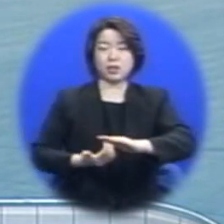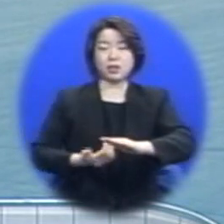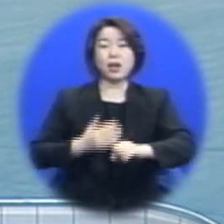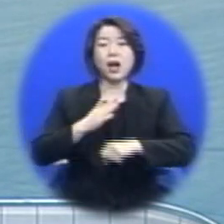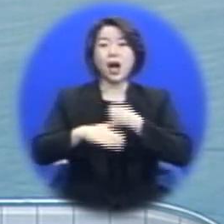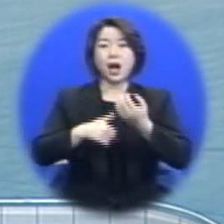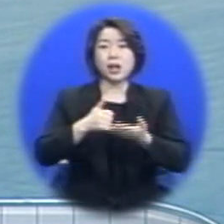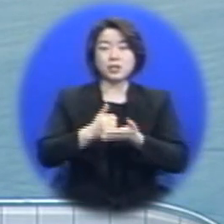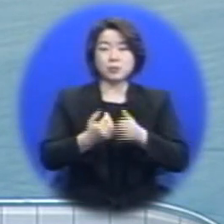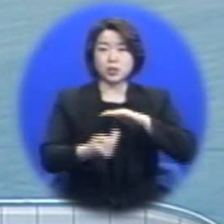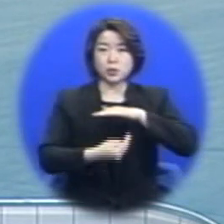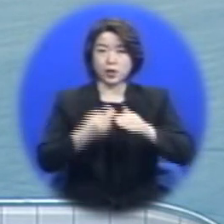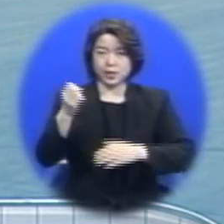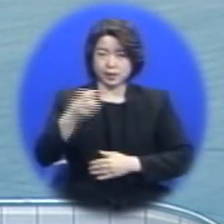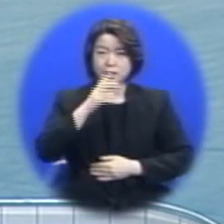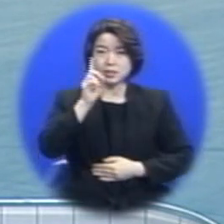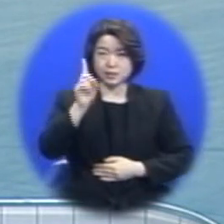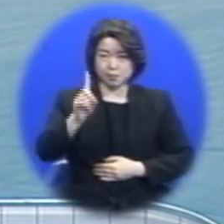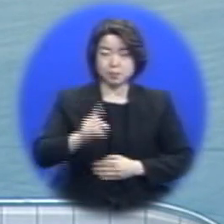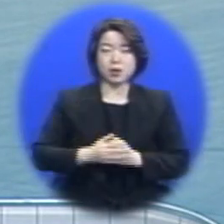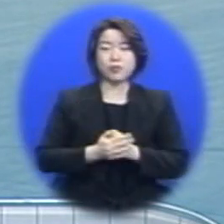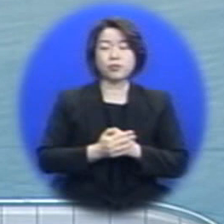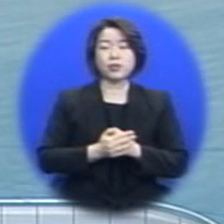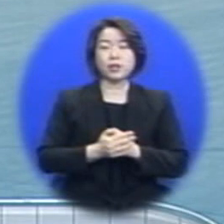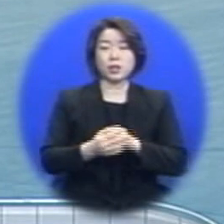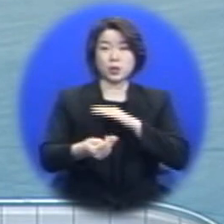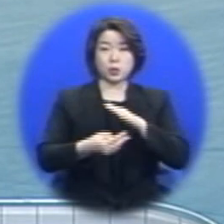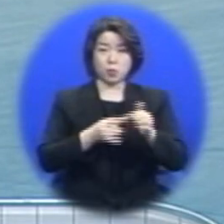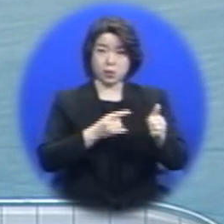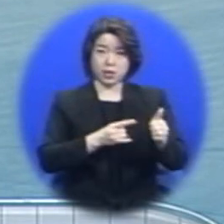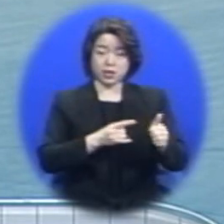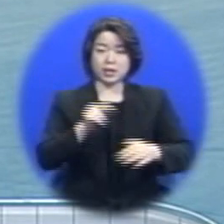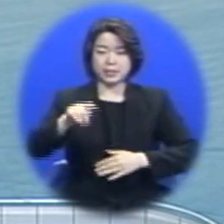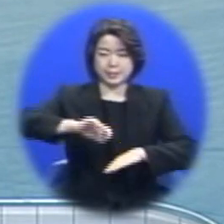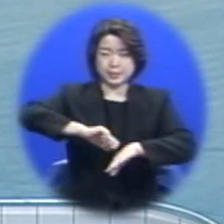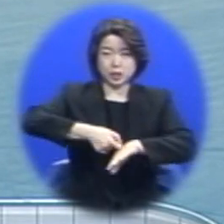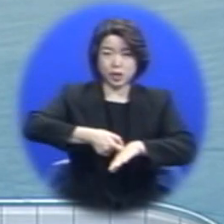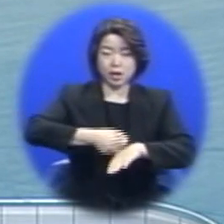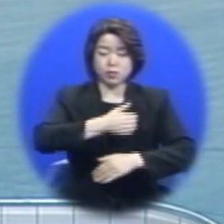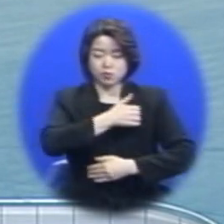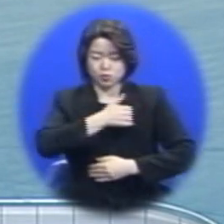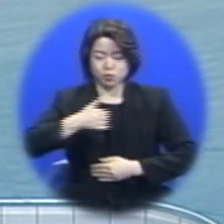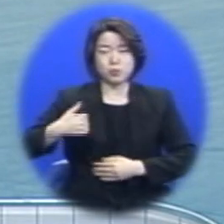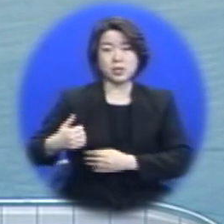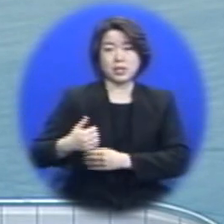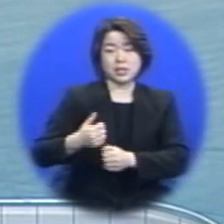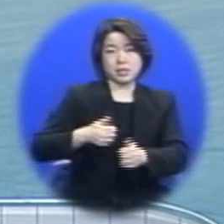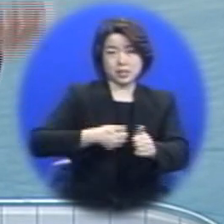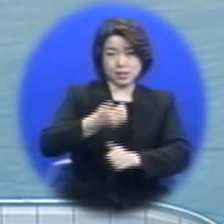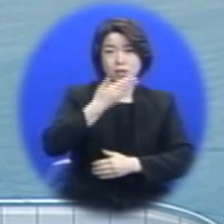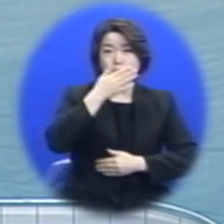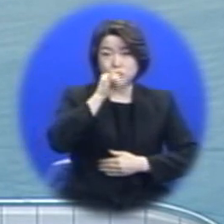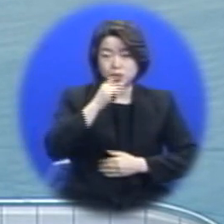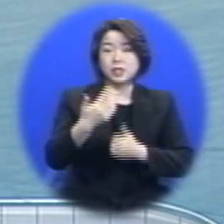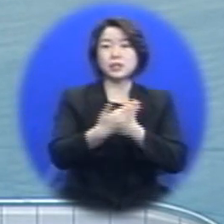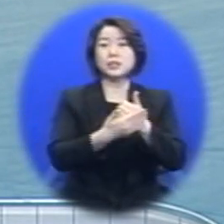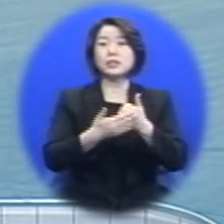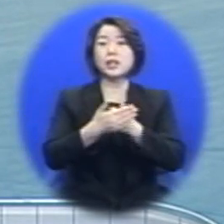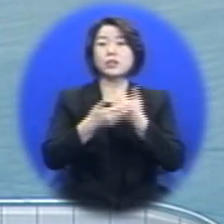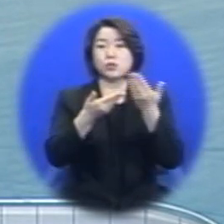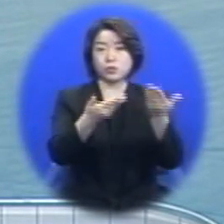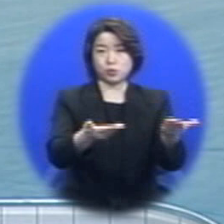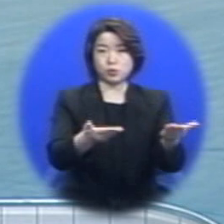하나님께서 요한에게 다시 한번 그 재앙을 능히 이겨낼 수 있는 은혜를 주시는